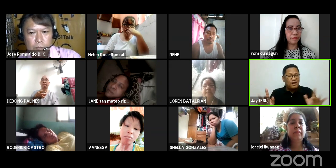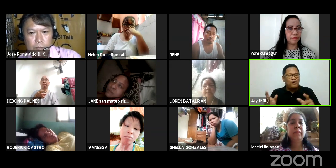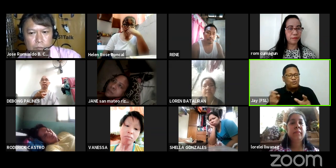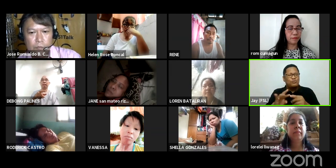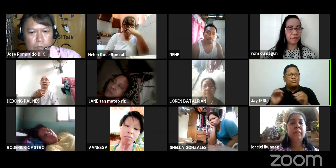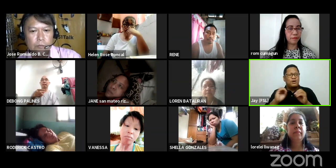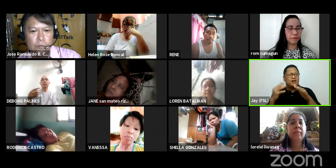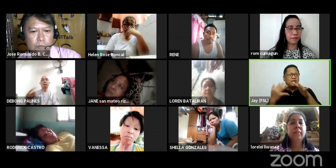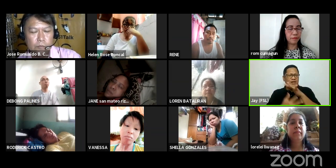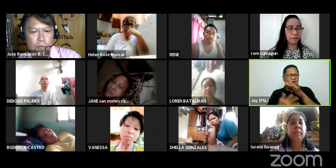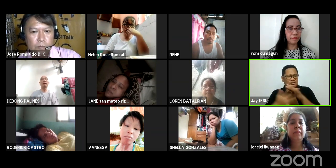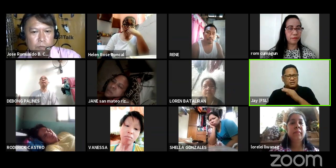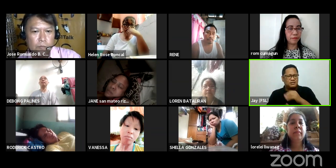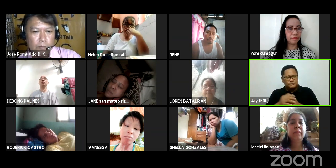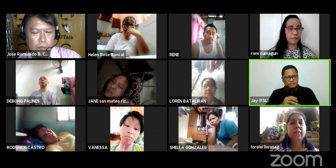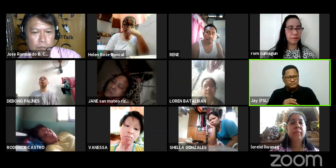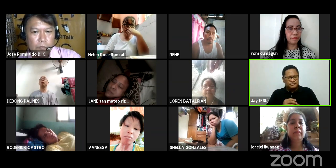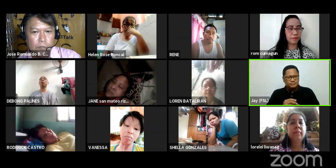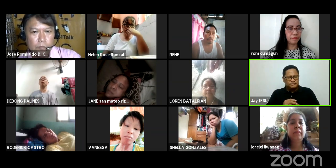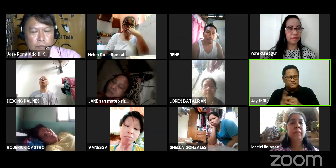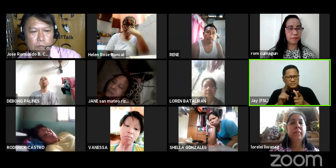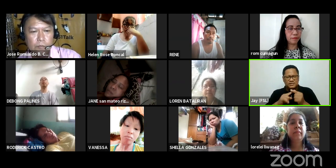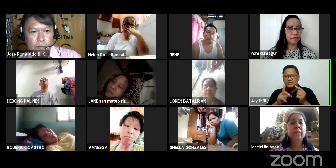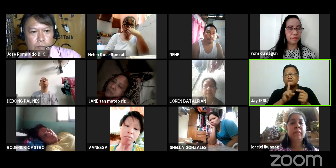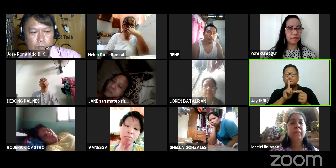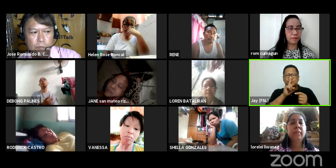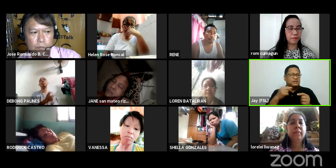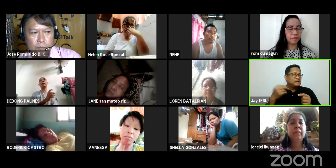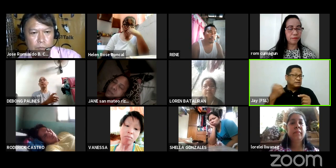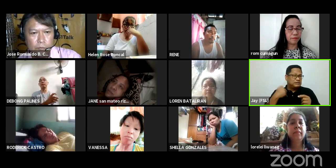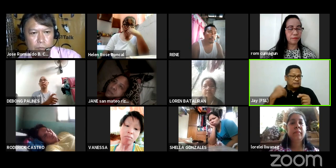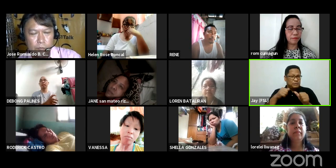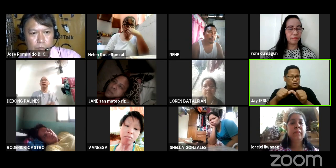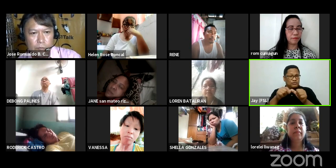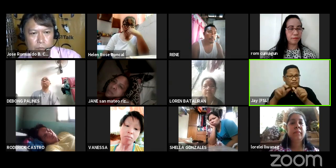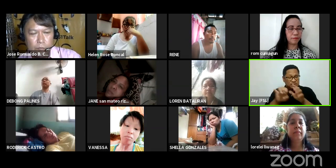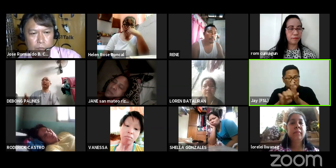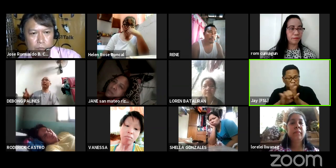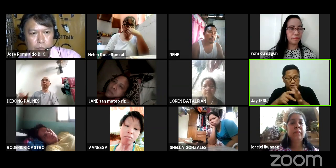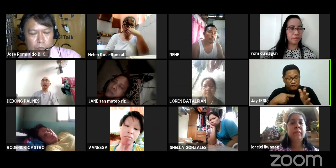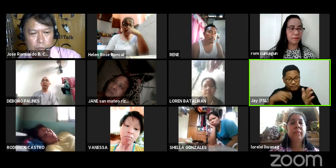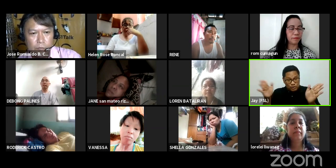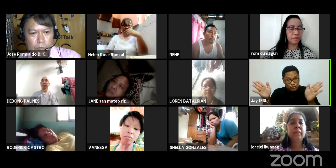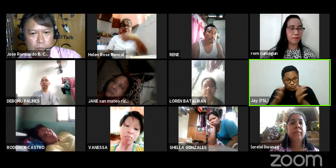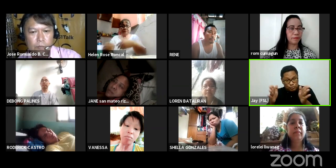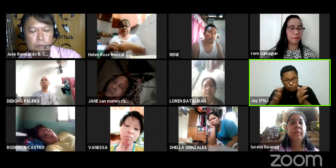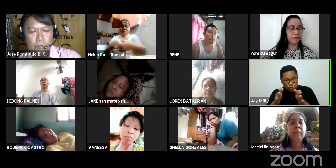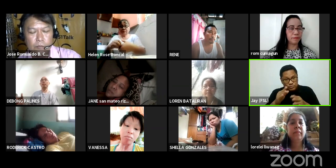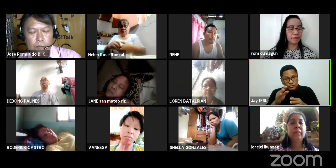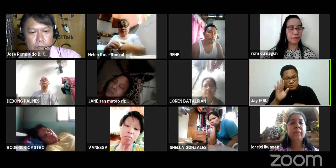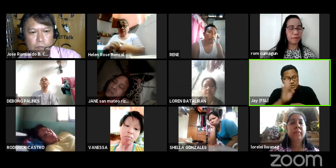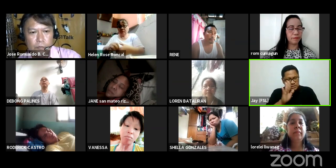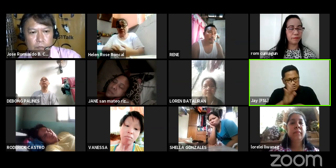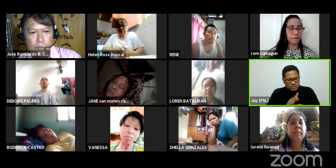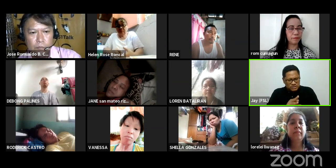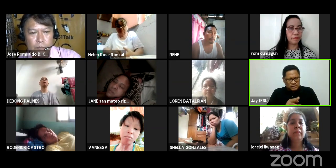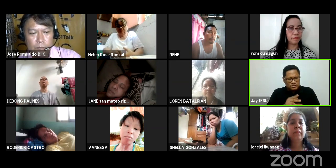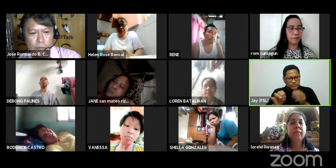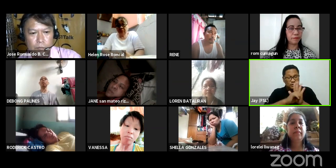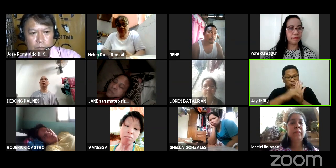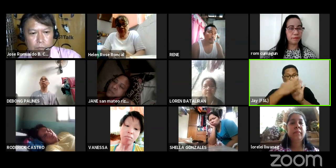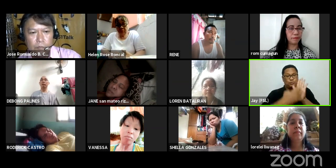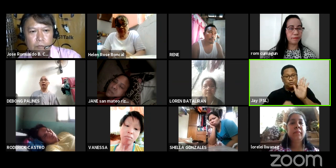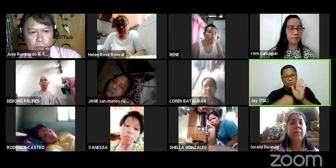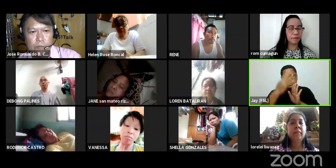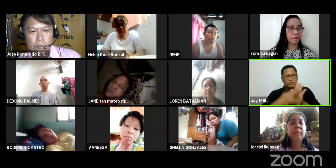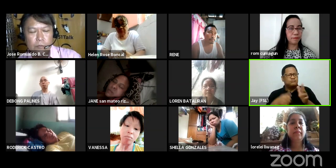nga. Kumbaga, hindi tuloy-tuloy. Ngayon, kung may negosyo kang maliit, may tanggap ka na paintings, swerte